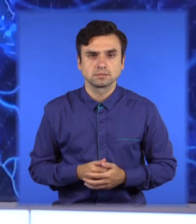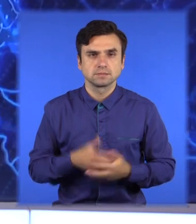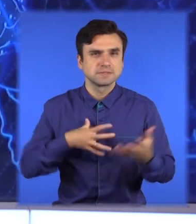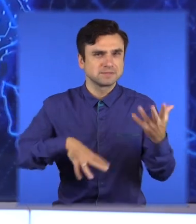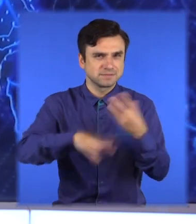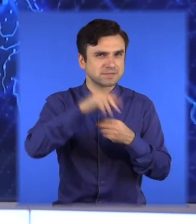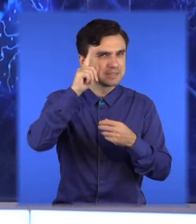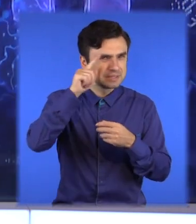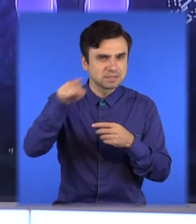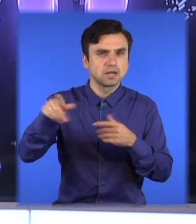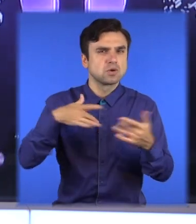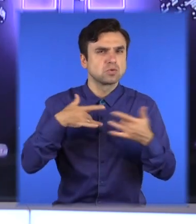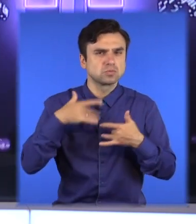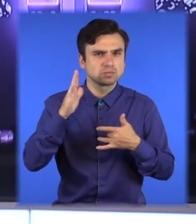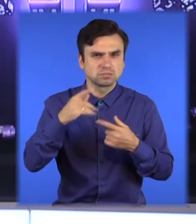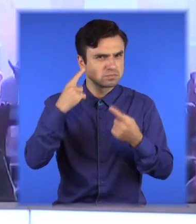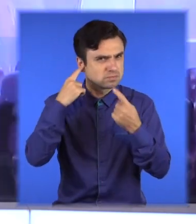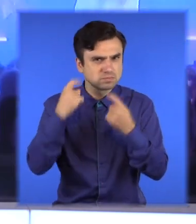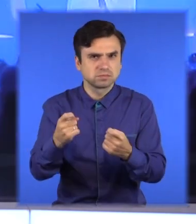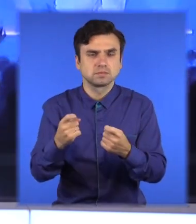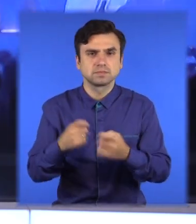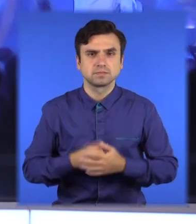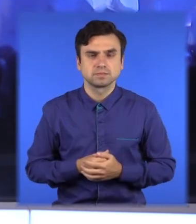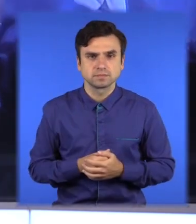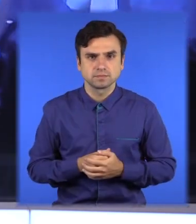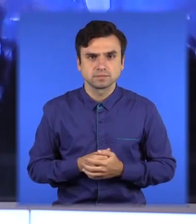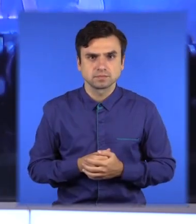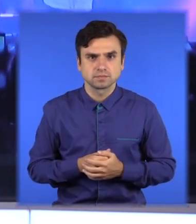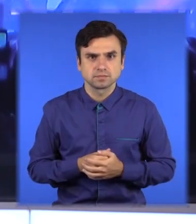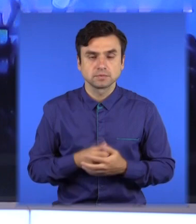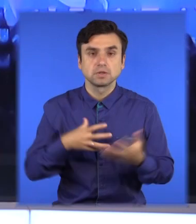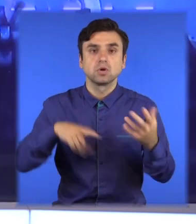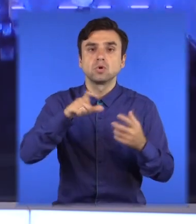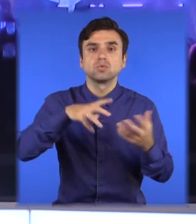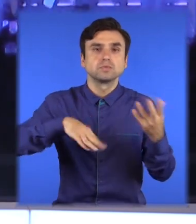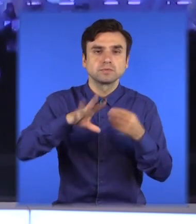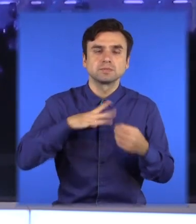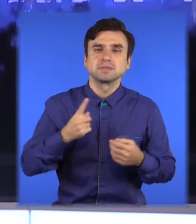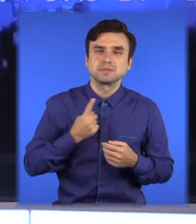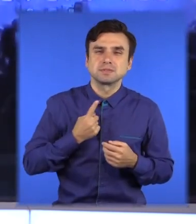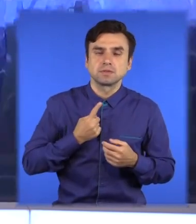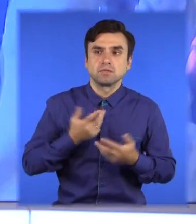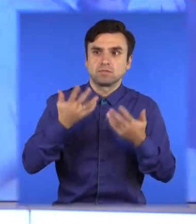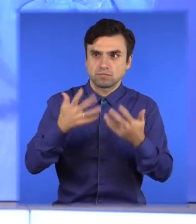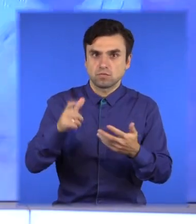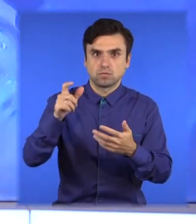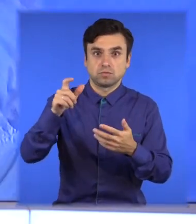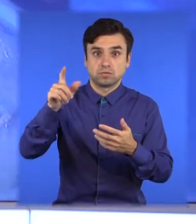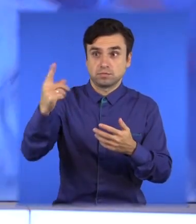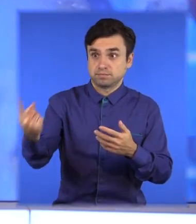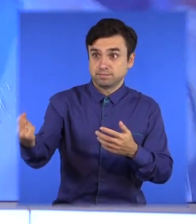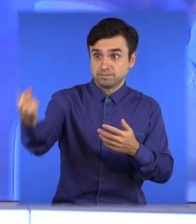Впали в любов та вдарились в танці. В Кривоморозі 18 серпня відгримів грандіозний концерт відомого українського